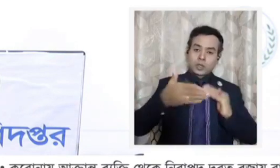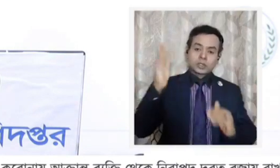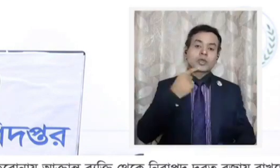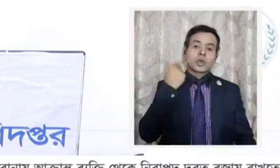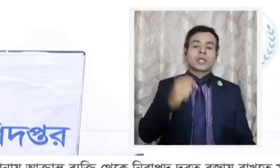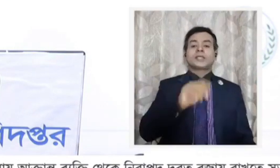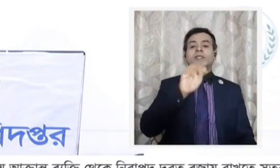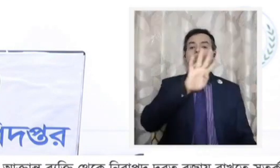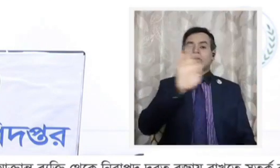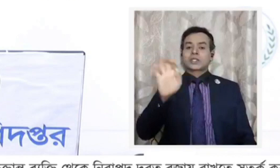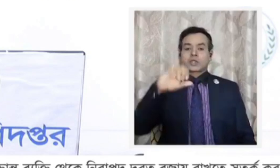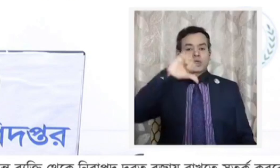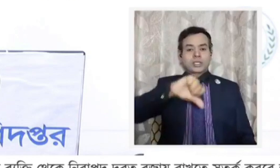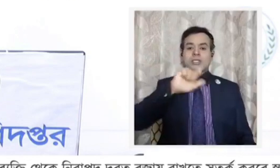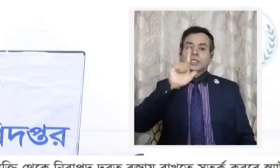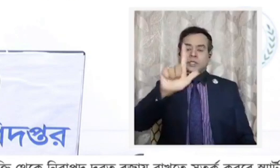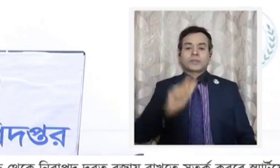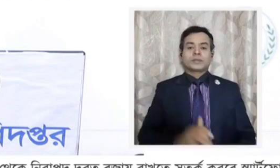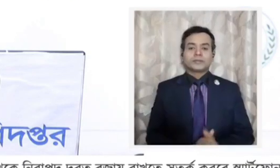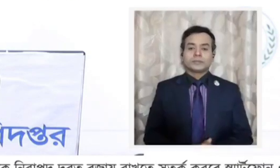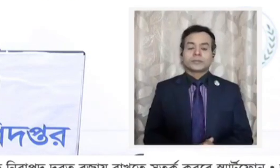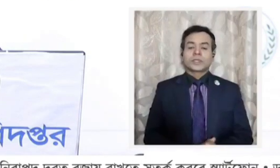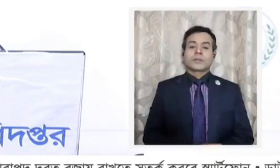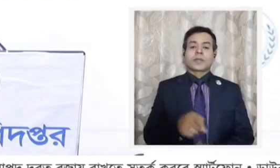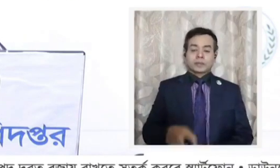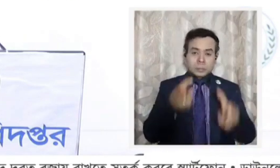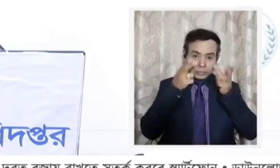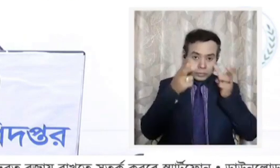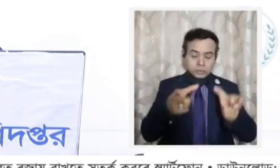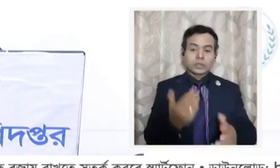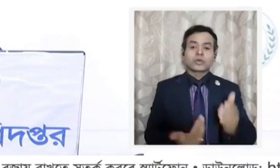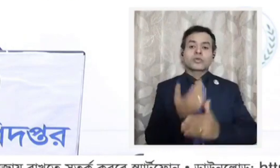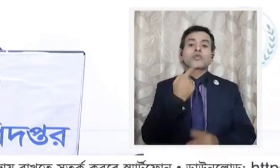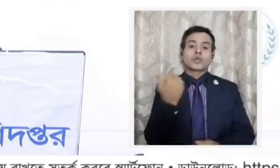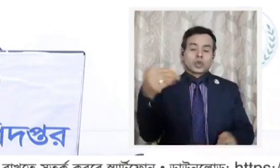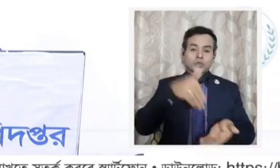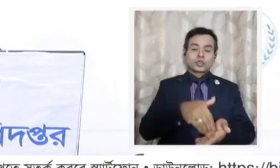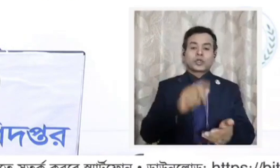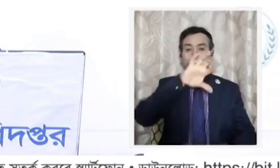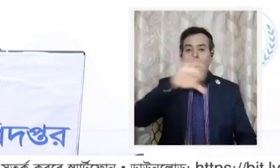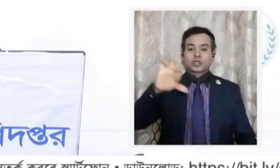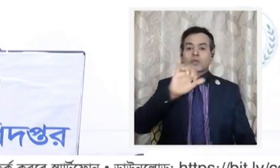সংখ্যা 538 জন এবং 24 ঘন্টায় ছাড়প্রাপ্ত রোগীর সংখ্যা সারা দেশে 497 জন।